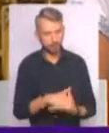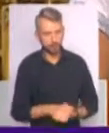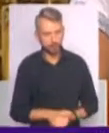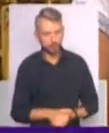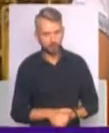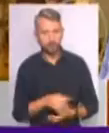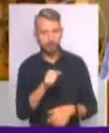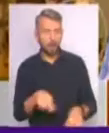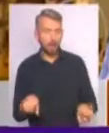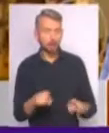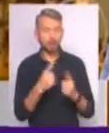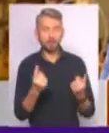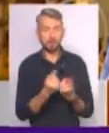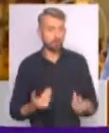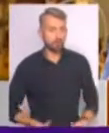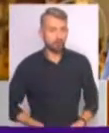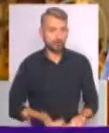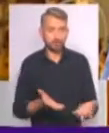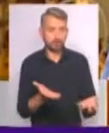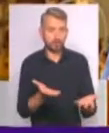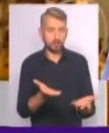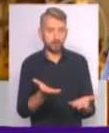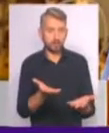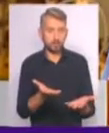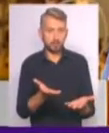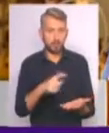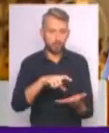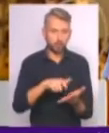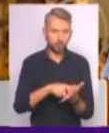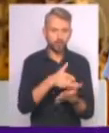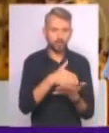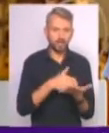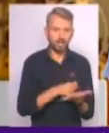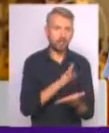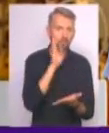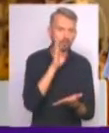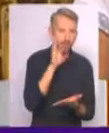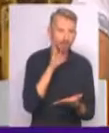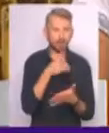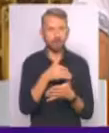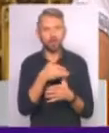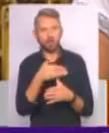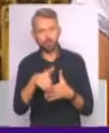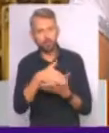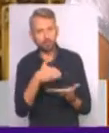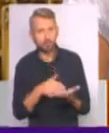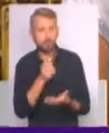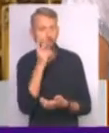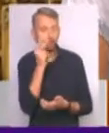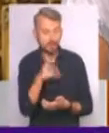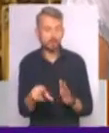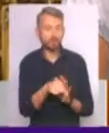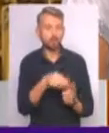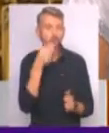А так в обычной жизни, пожалуйста, там кусочек хлеба в завтрак, кусочек хлеба с супом, там в обед можно съесть.